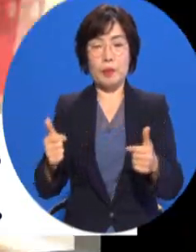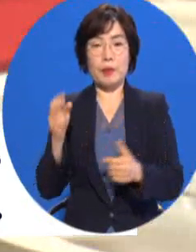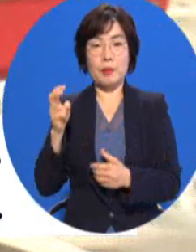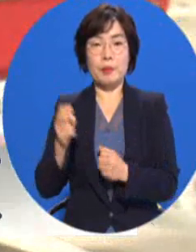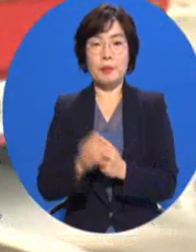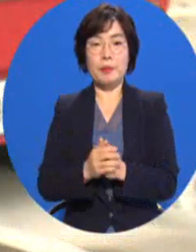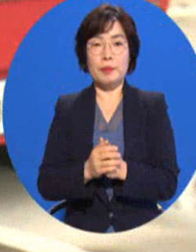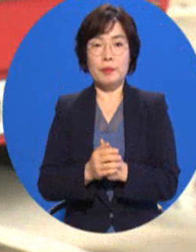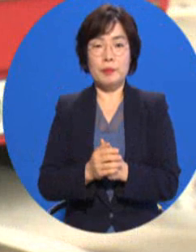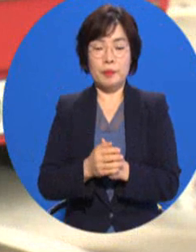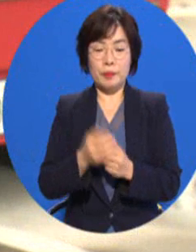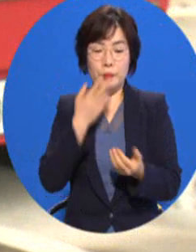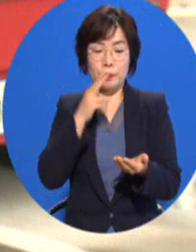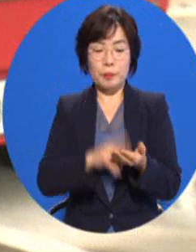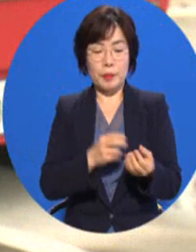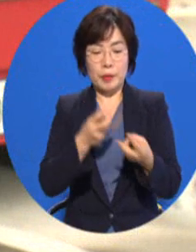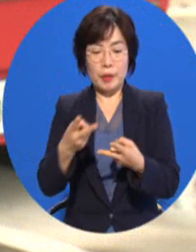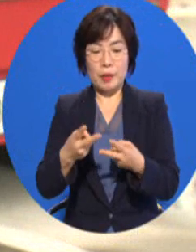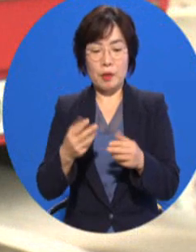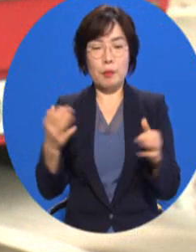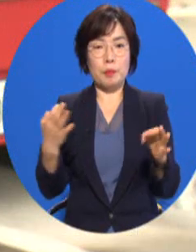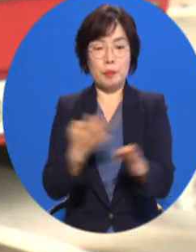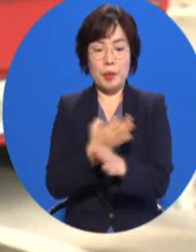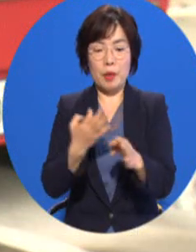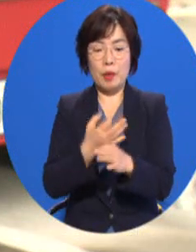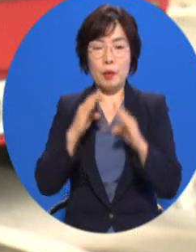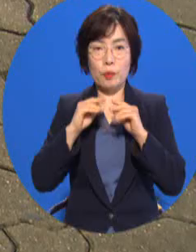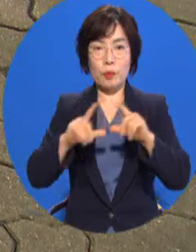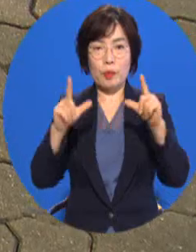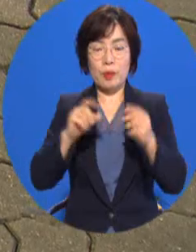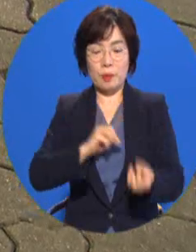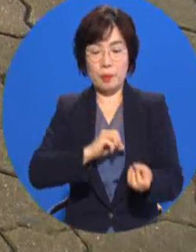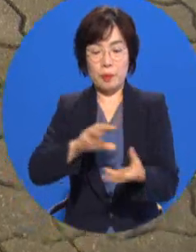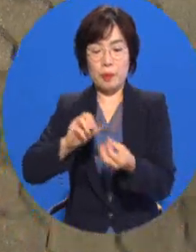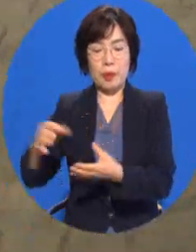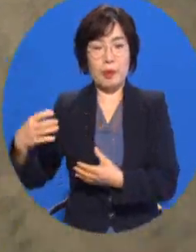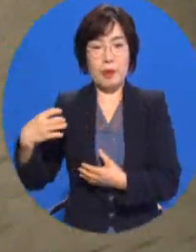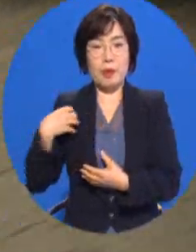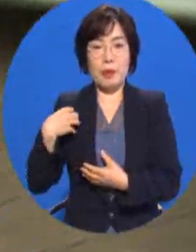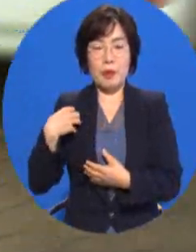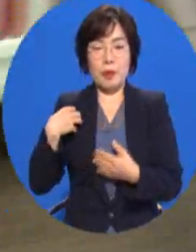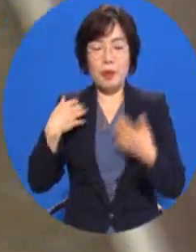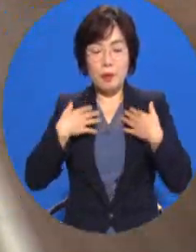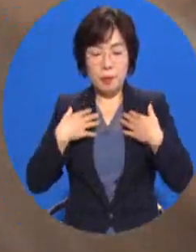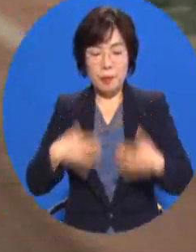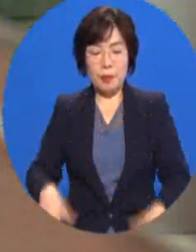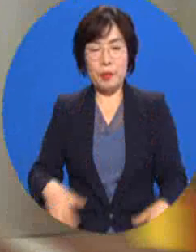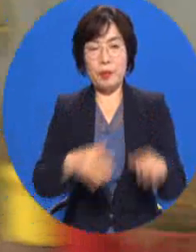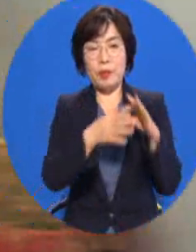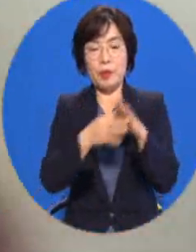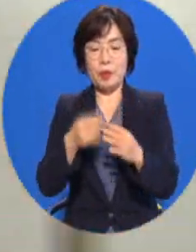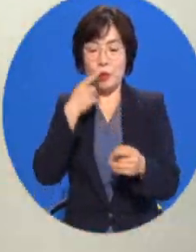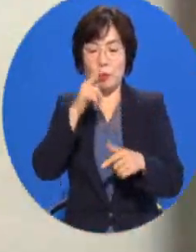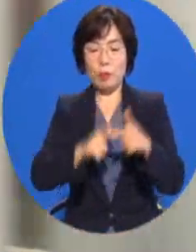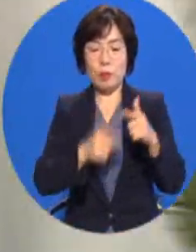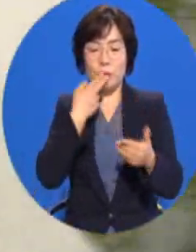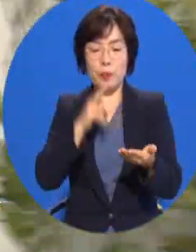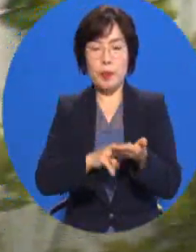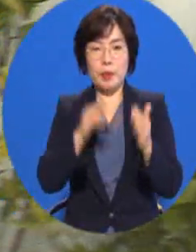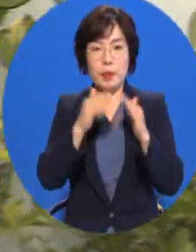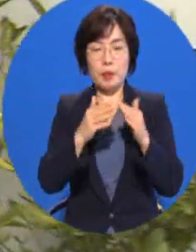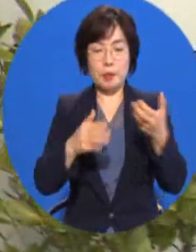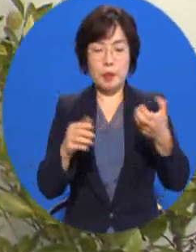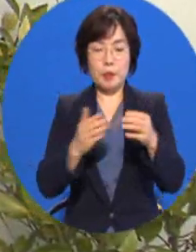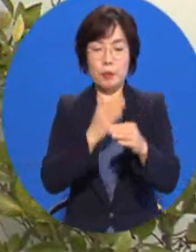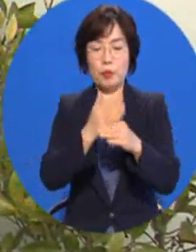1,500. 여기에 집배원들은 격주로 토요일 택배 업무도 맡아야 합니다. 과로가 일상이 돼 목포 우체국 소속 집배원 80명